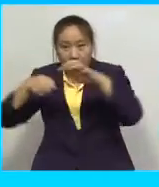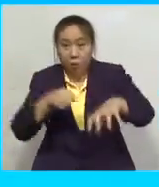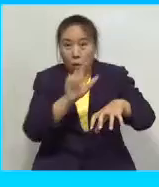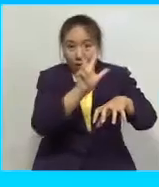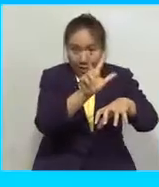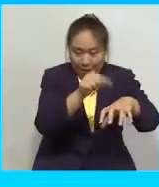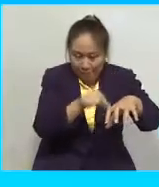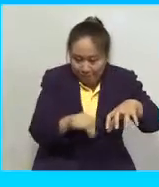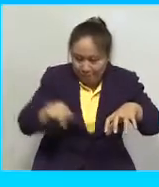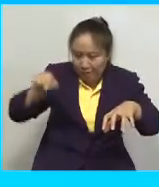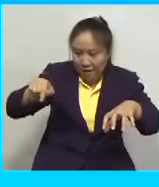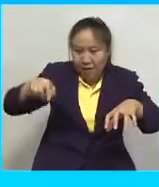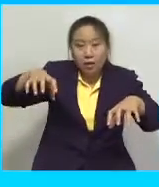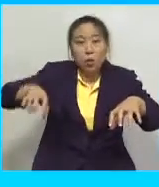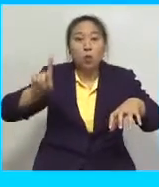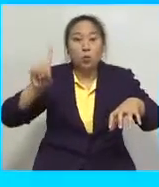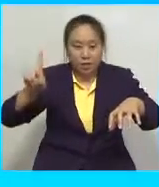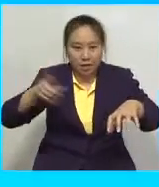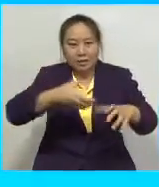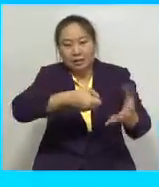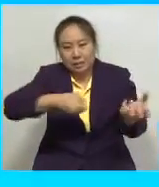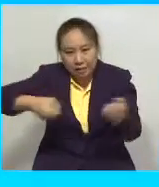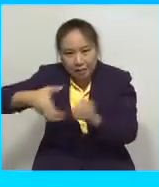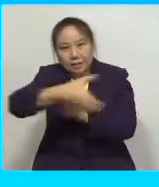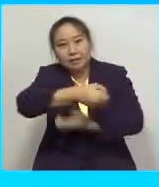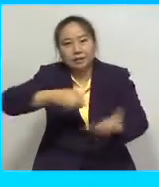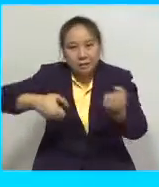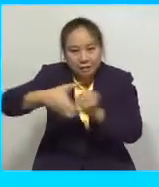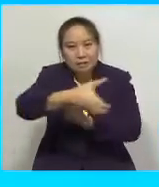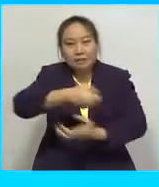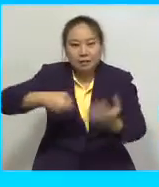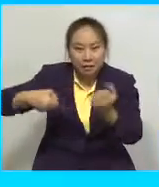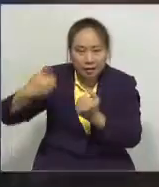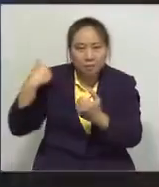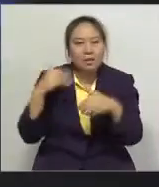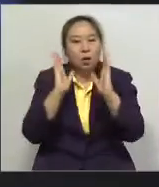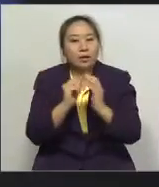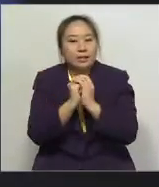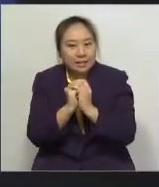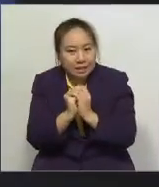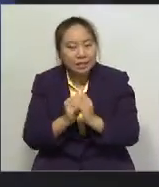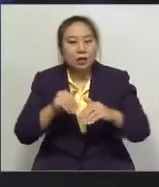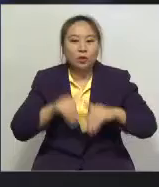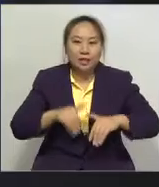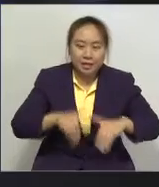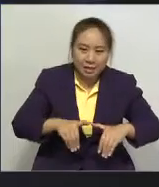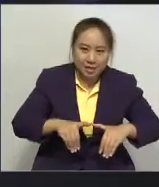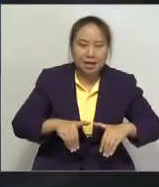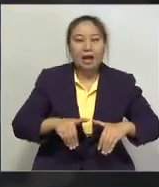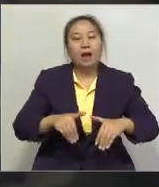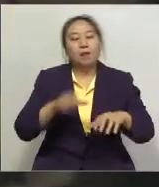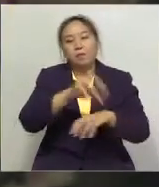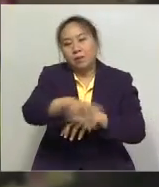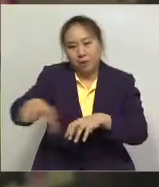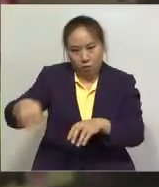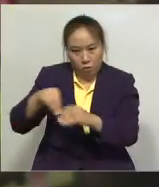100กว่าคนนะคุณผู้ชมมีการจัดชุดชักรอกเป็นระยะนะคะก็มีจากประเทศจีนออสเตรเลียหน่วยซีลประจำ